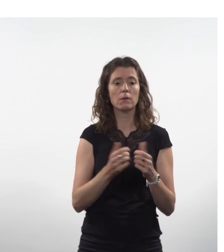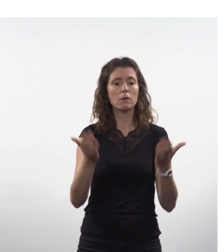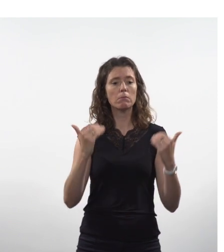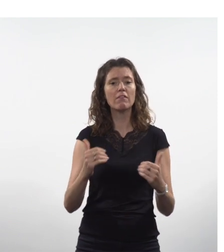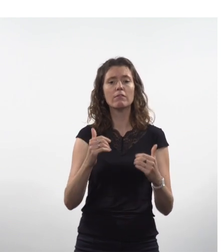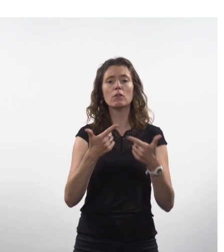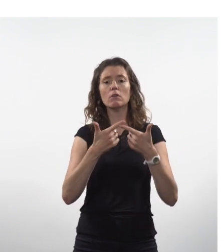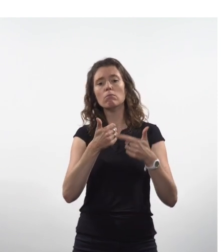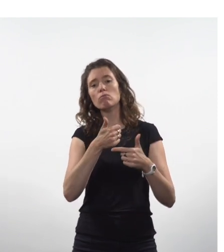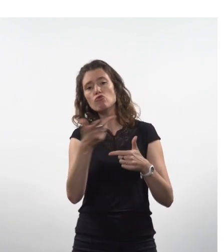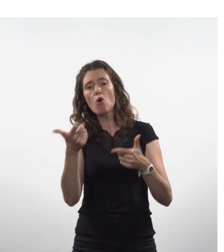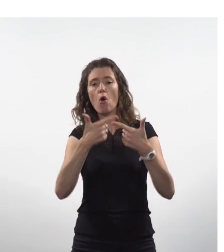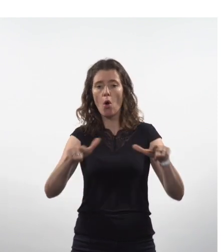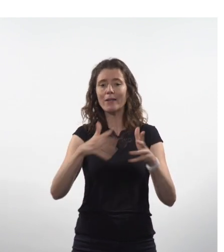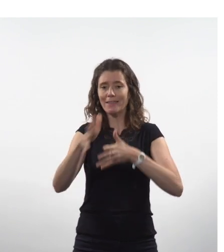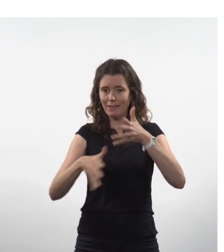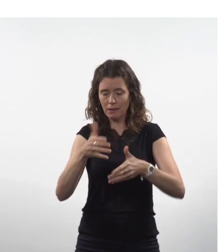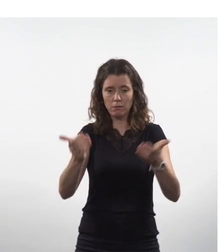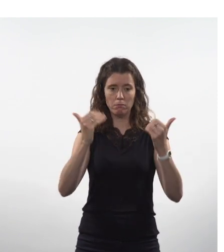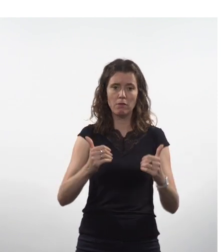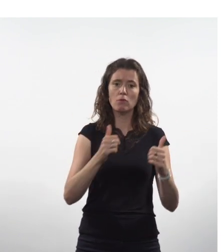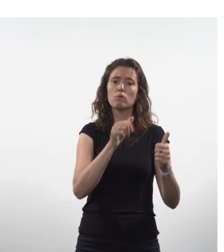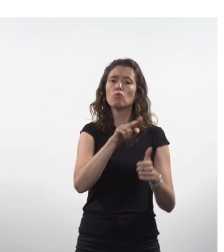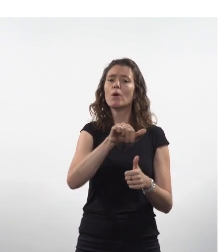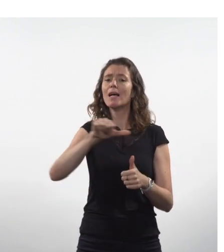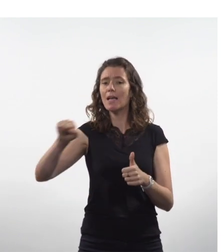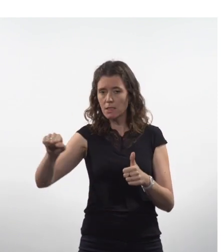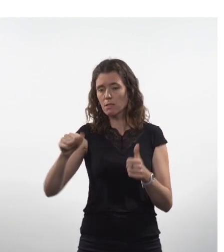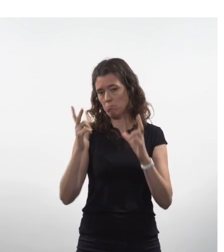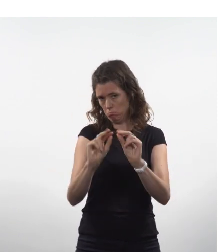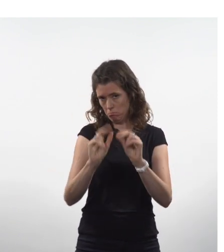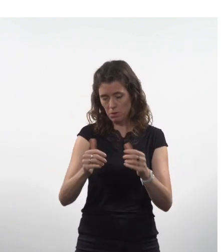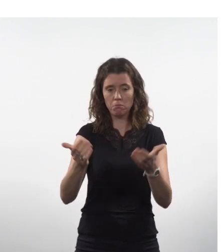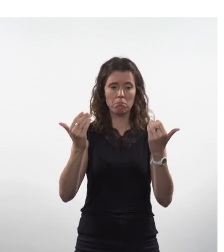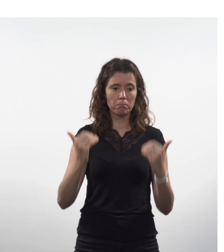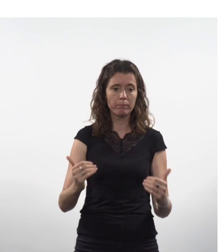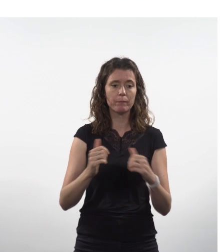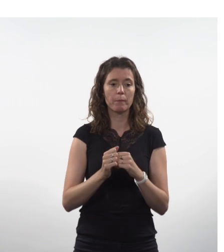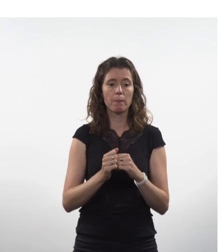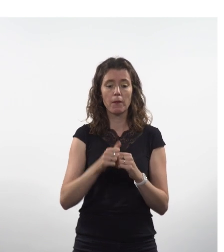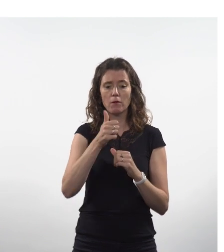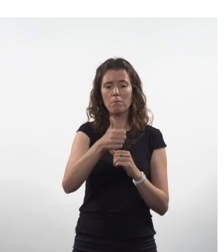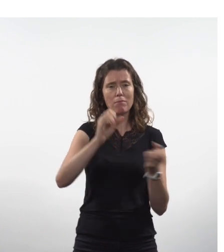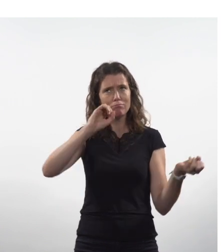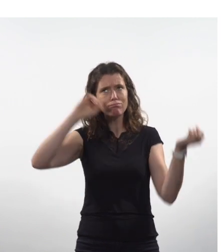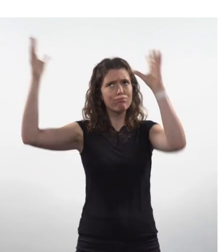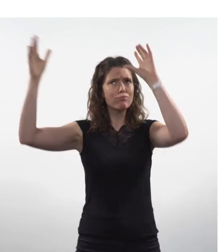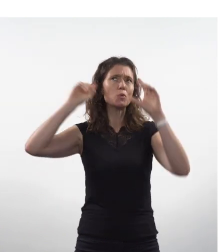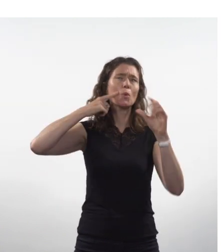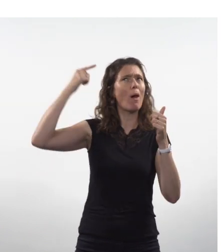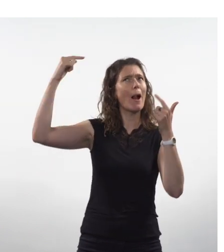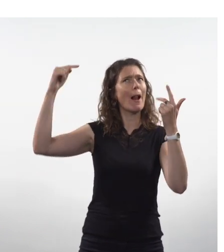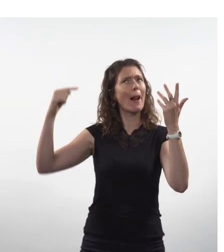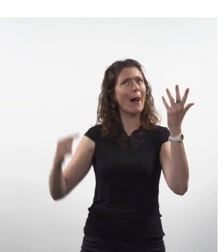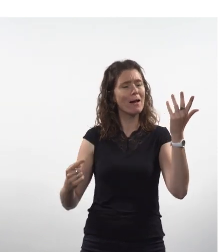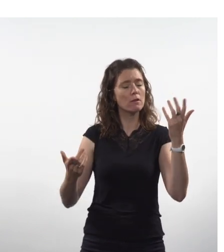des signes. On va parler des unités d'accueil et de soins pour les sourds aussi. On va évoquer les représentations sur lesquelles nous, les professionnels,